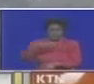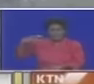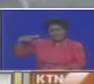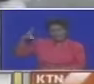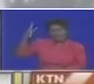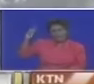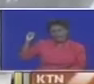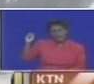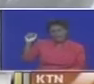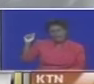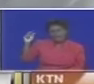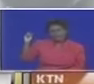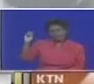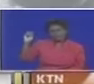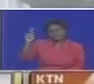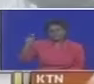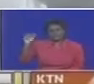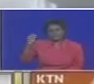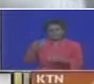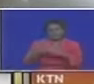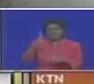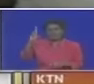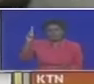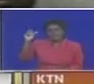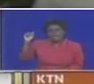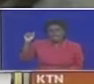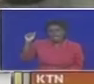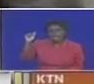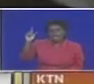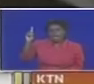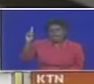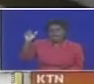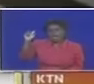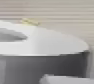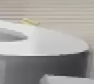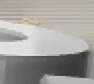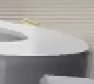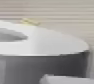KTN, Leo Weljoli, Dadaab, katika kaunti ya Garissa.